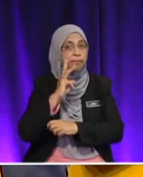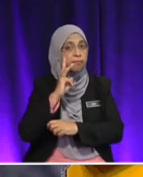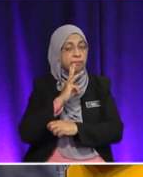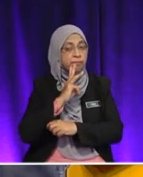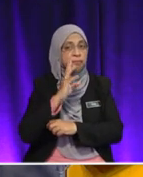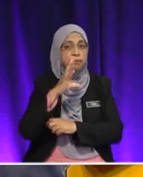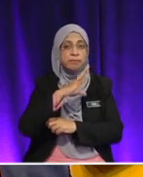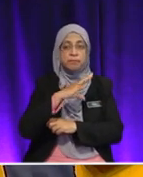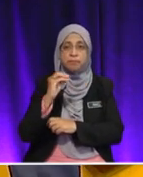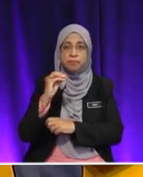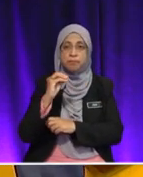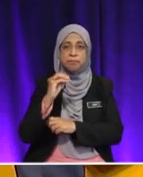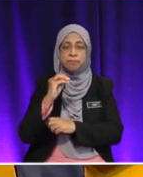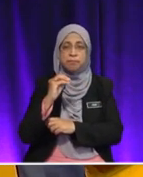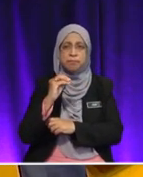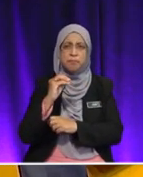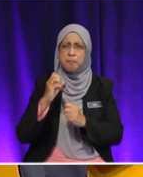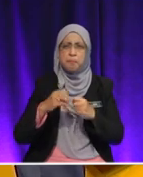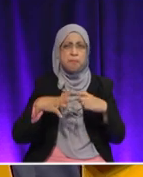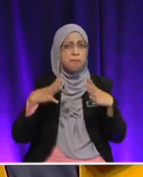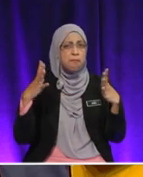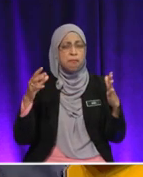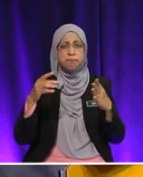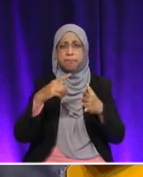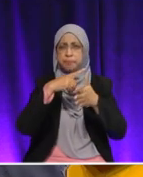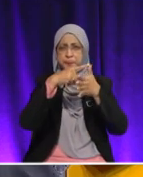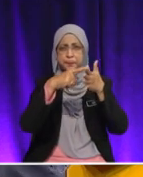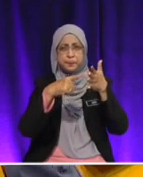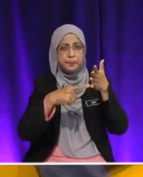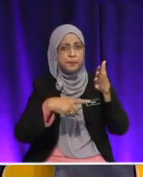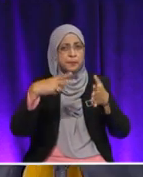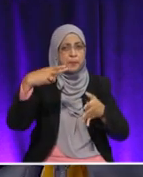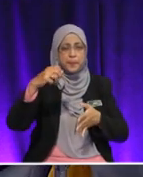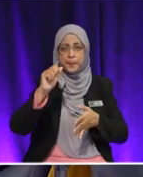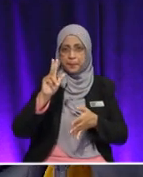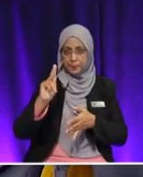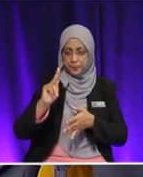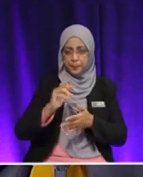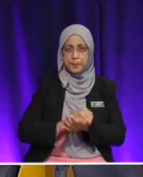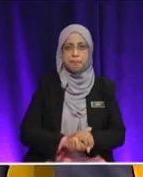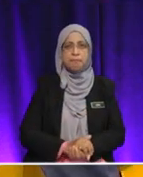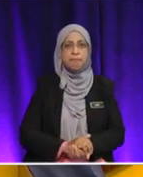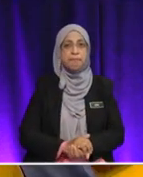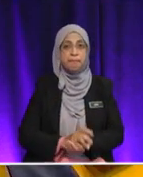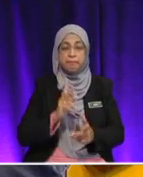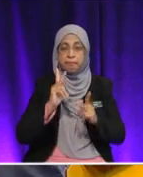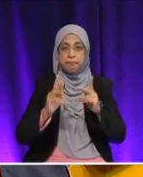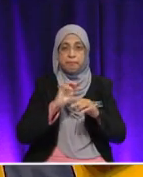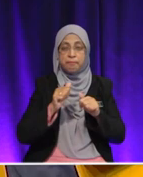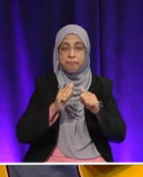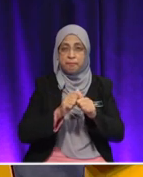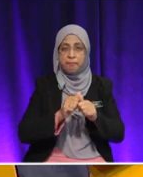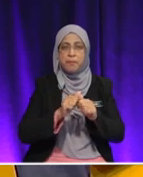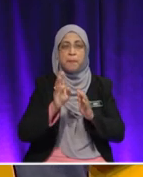pelanggan sudah ada terdapat berbagai hak di sini ya oke seterusnya pula berlaku diskriminasi kepada diri